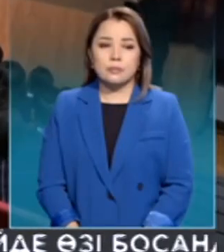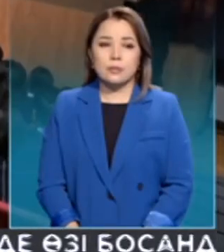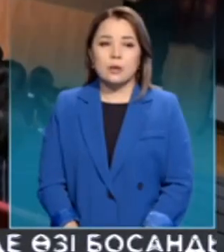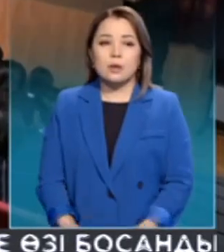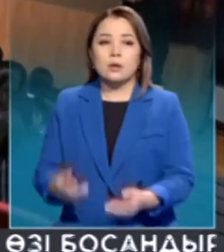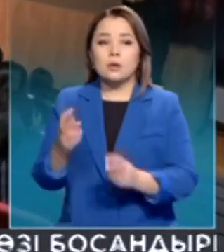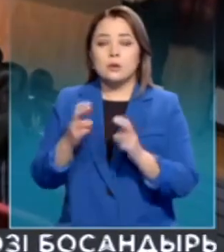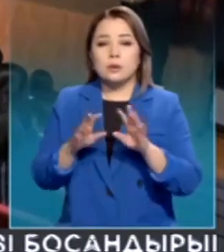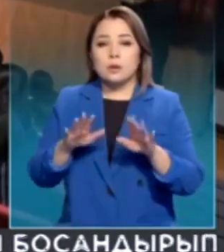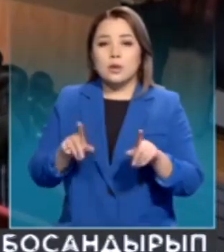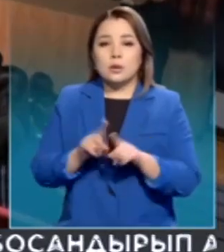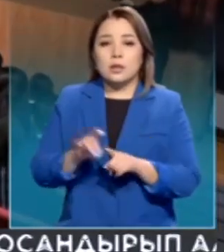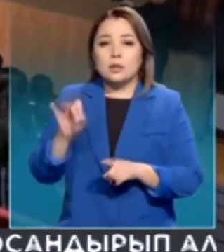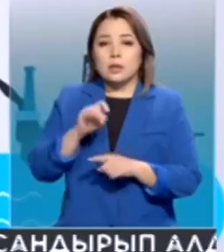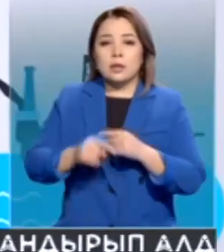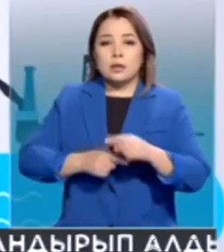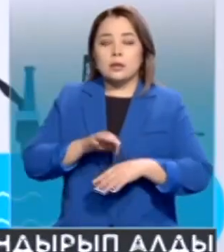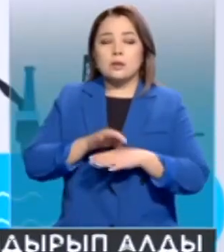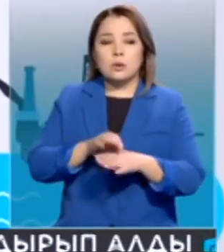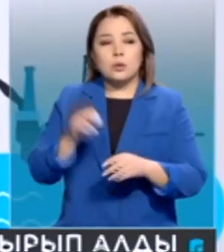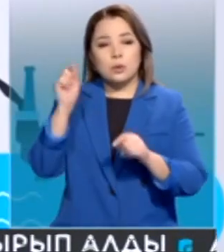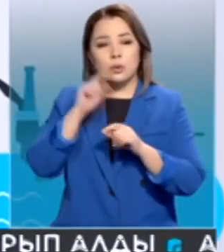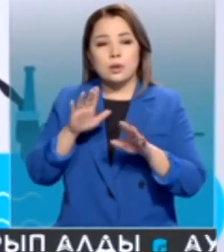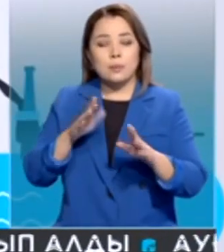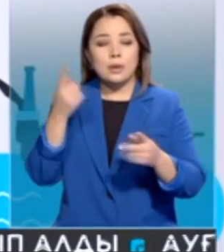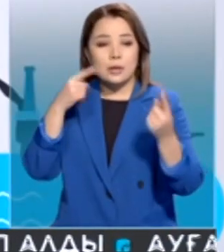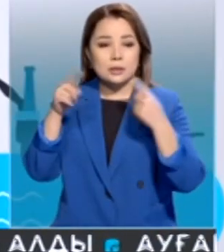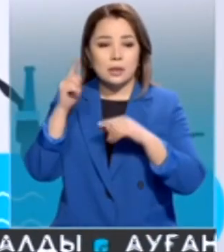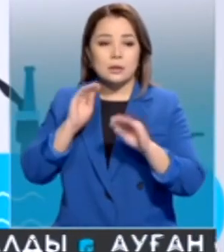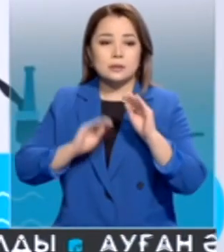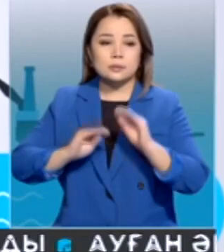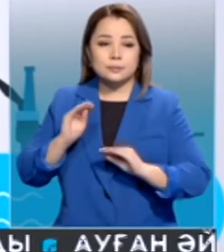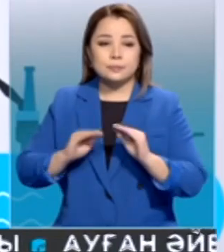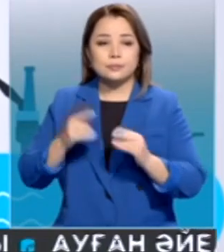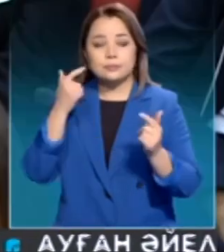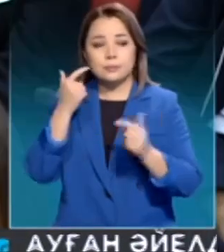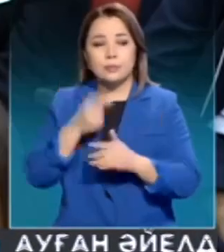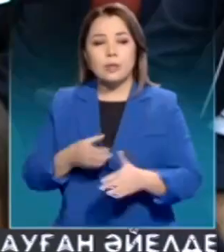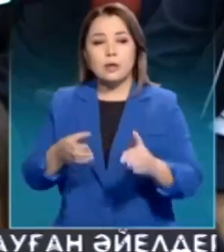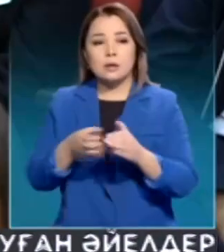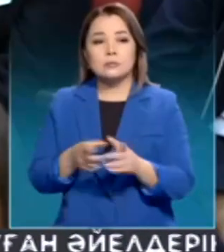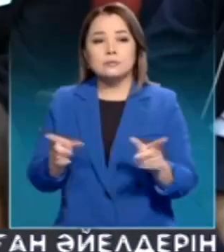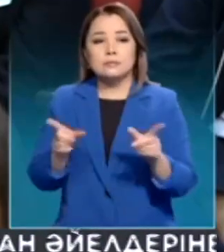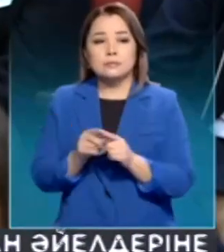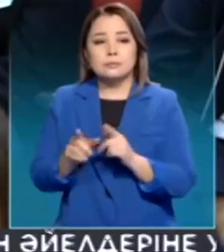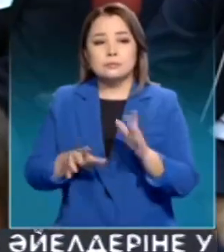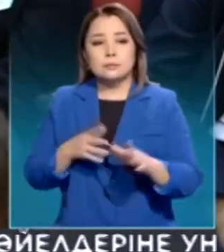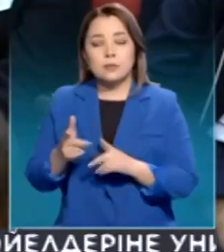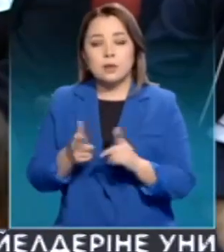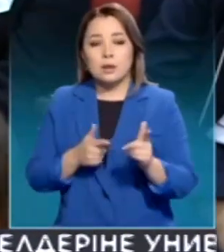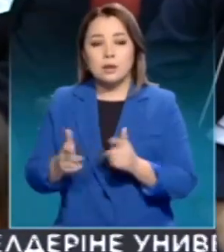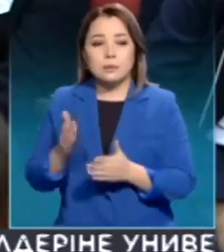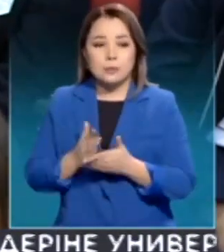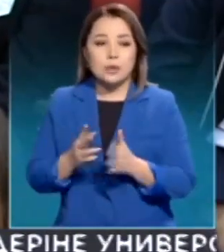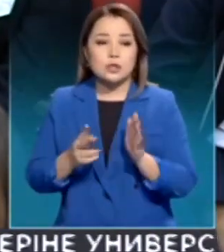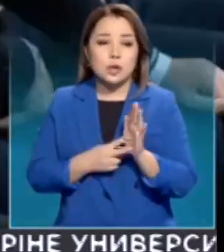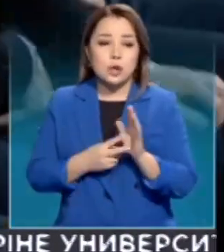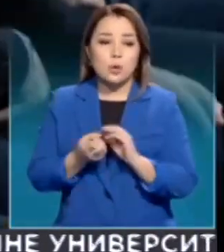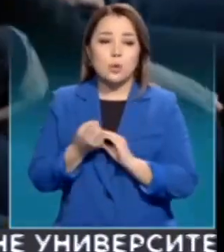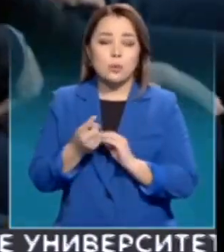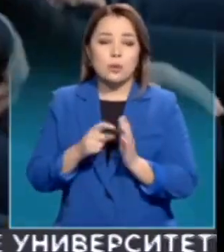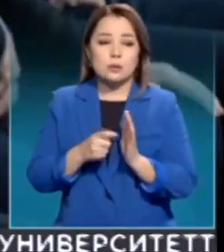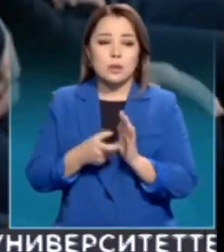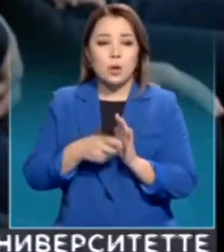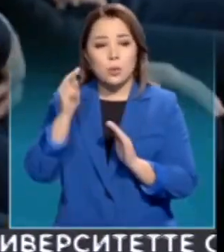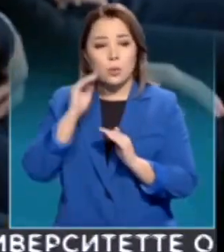Ембі өндірісінің ғасырлық тарихынан сыр шертетін оқу анимациялық бағдарлама жобасы білім саласының мамандарымен бірігіп дайындалды. Оның игілігін 7-ші және 11-ші